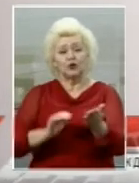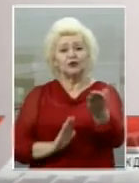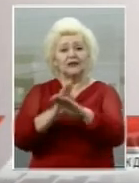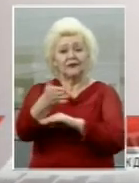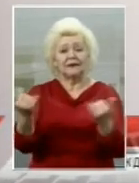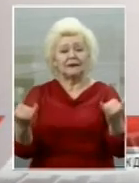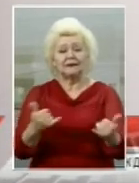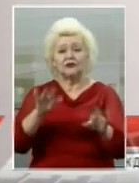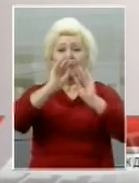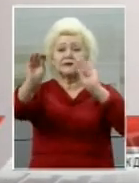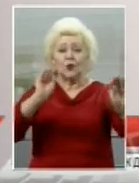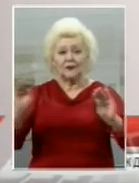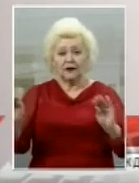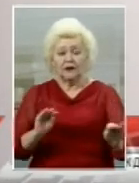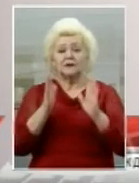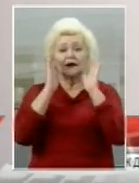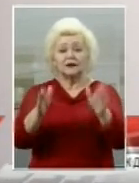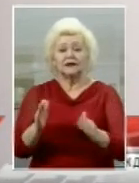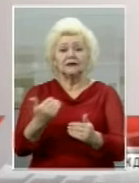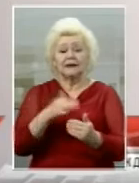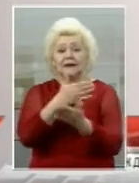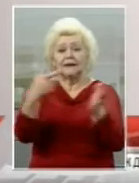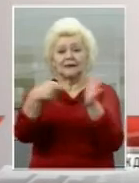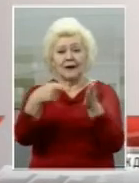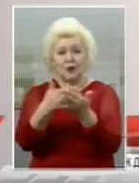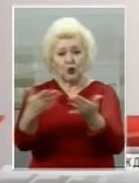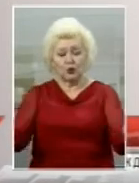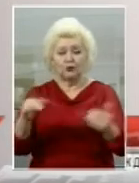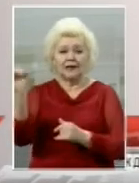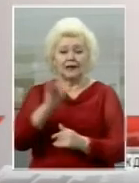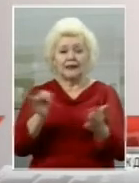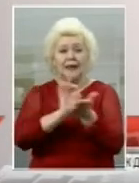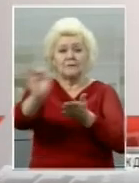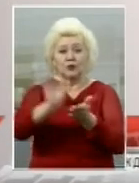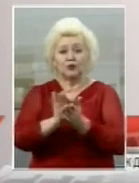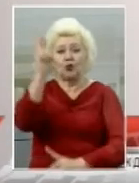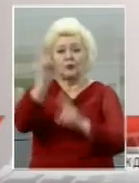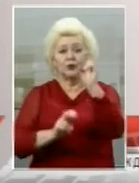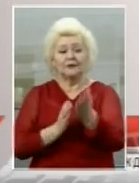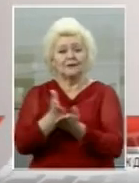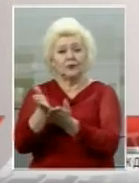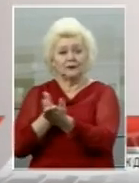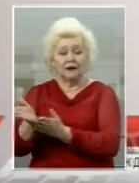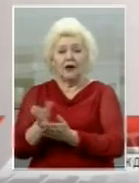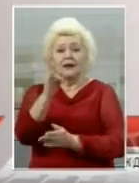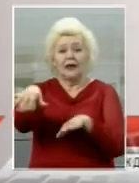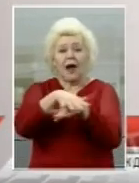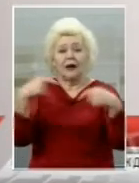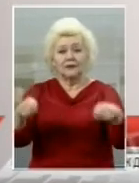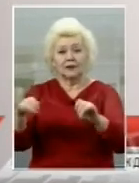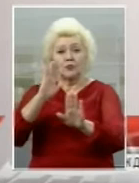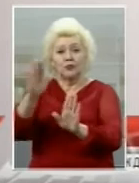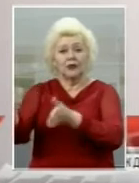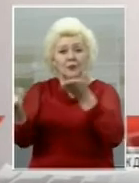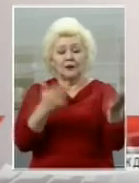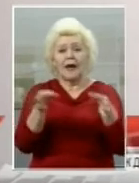відвідати сучасну виставку не тільки сільгосппродукції, а й продукції промислового напрямку. На ярмарку буде